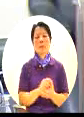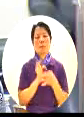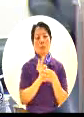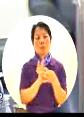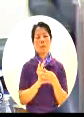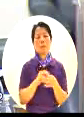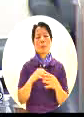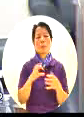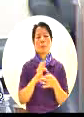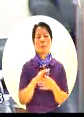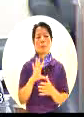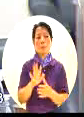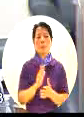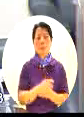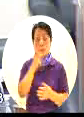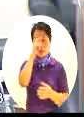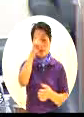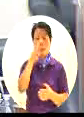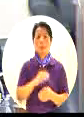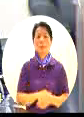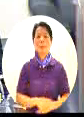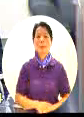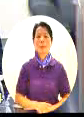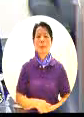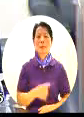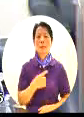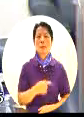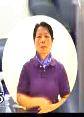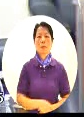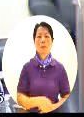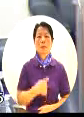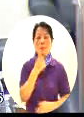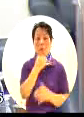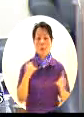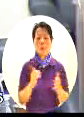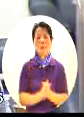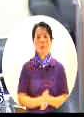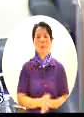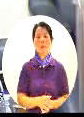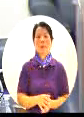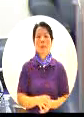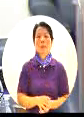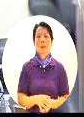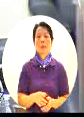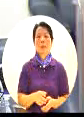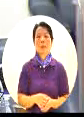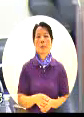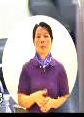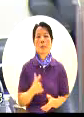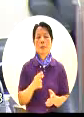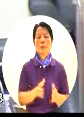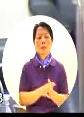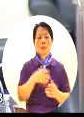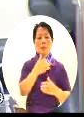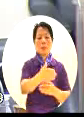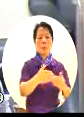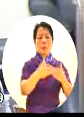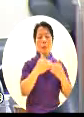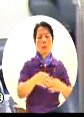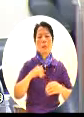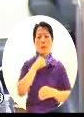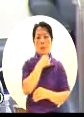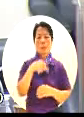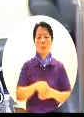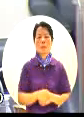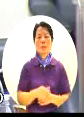哈。啊，希望讲咱从一个化到两岸的